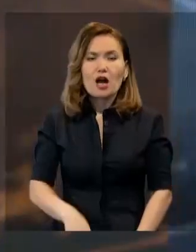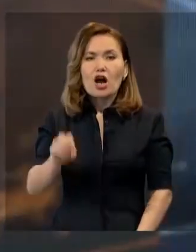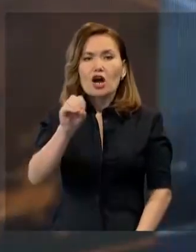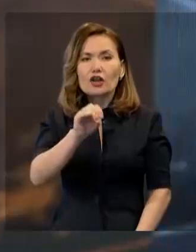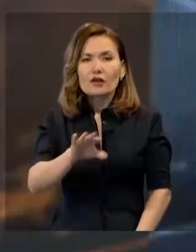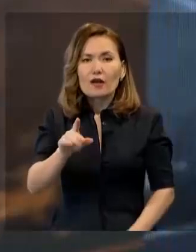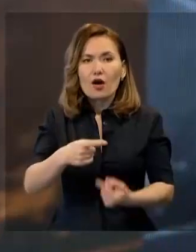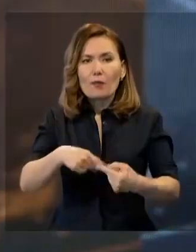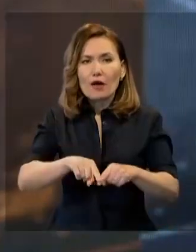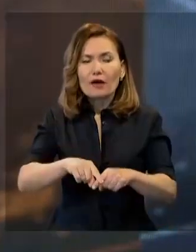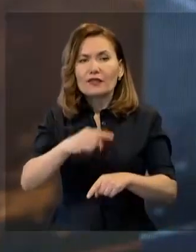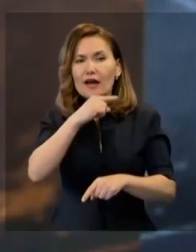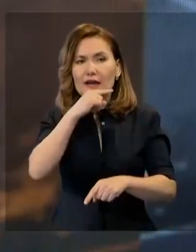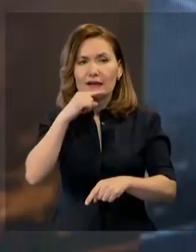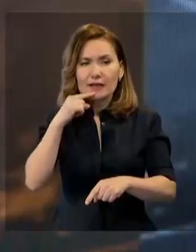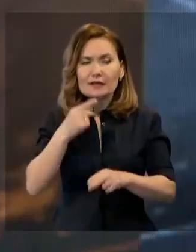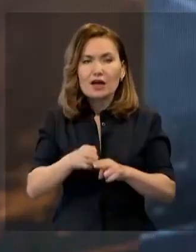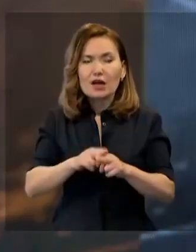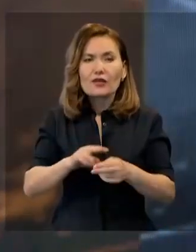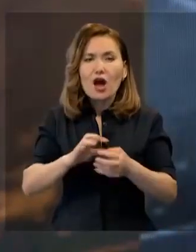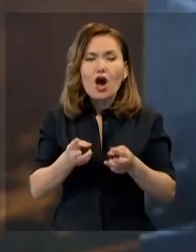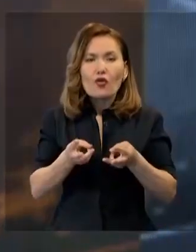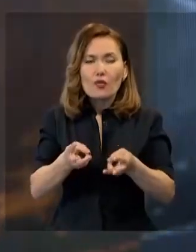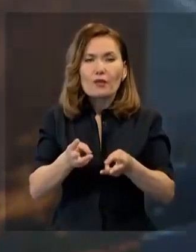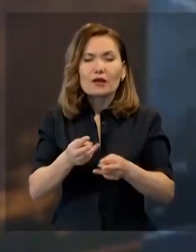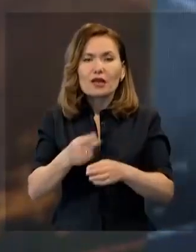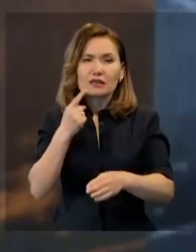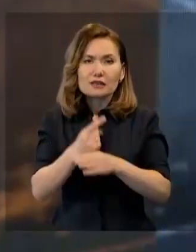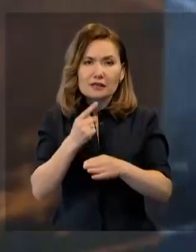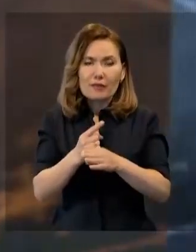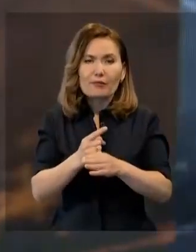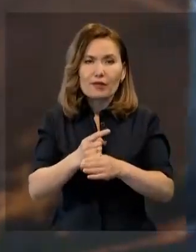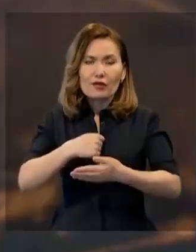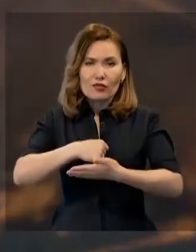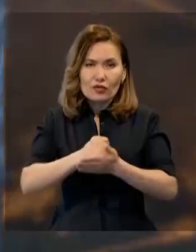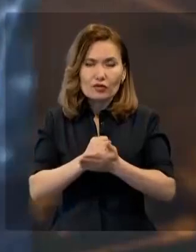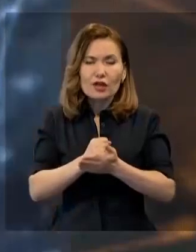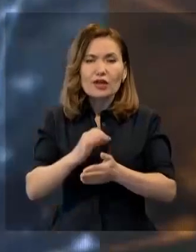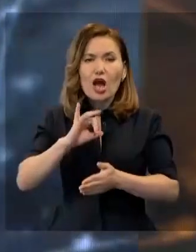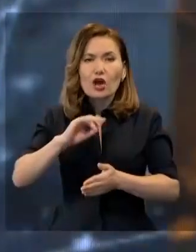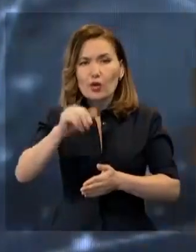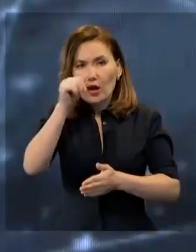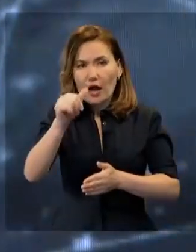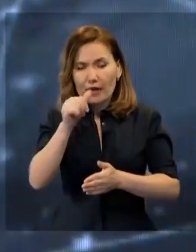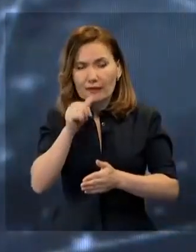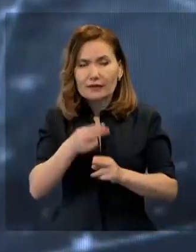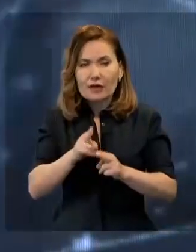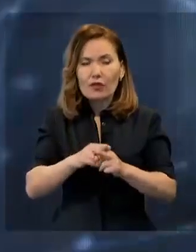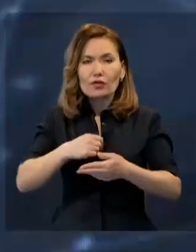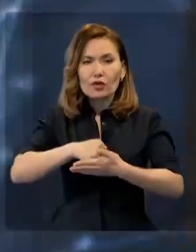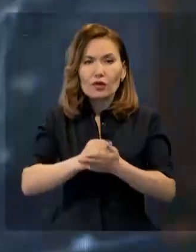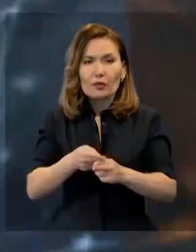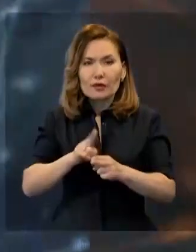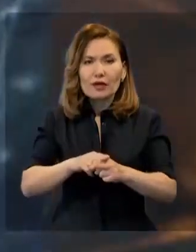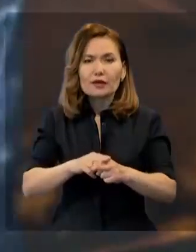Еуропалық одақ өкілдері ресейлік көмірге эмбарго салу жағында қарастырып жатыр. Ол шешім шілдеде күшіне енеді, делінген еді. Алайда соңғы келіп